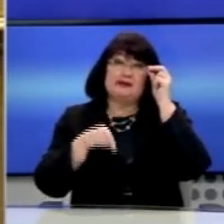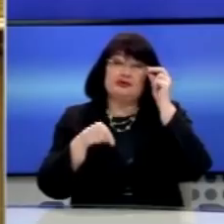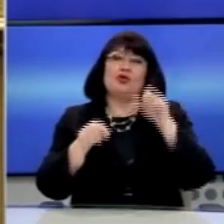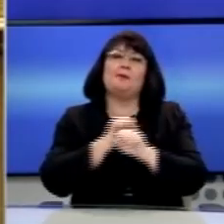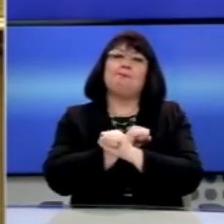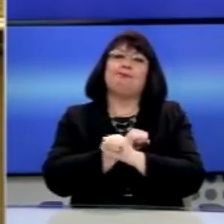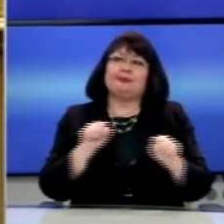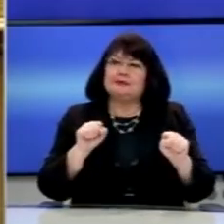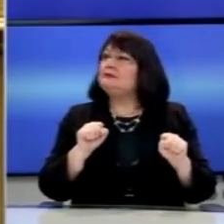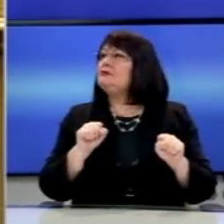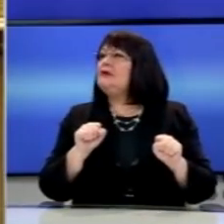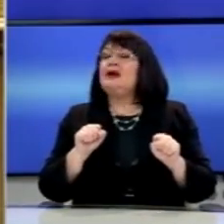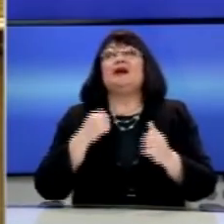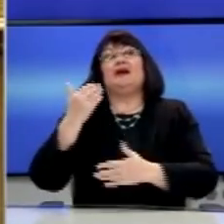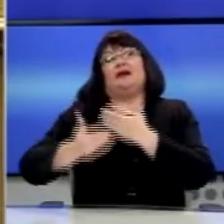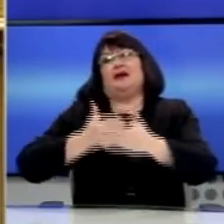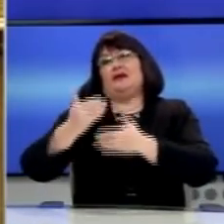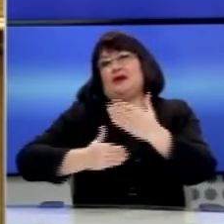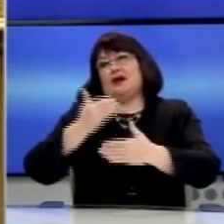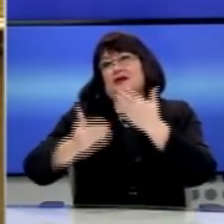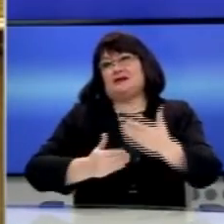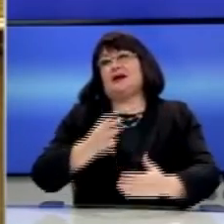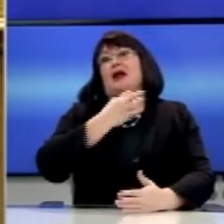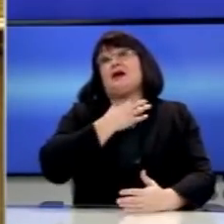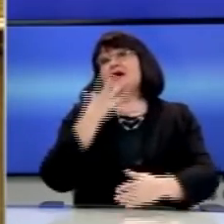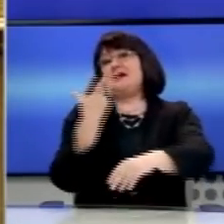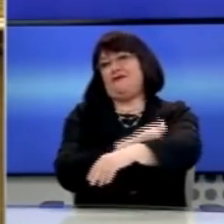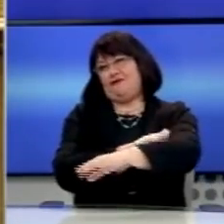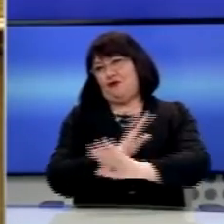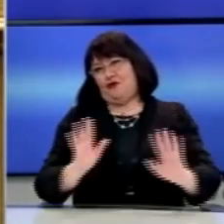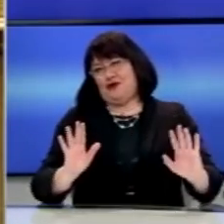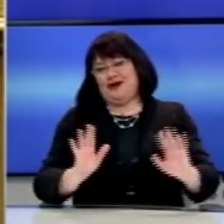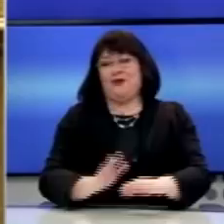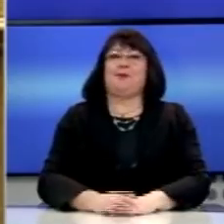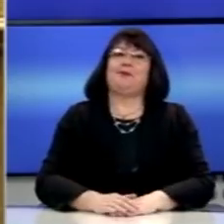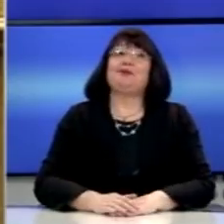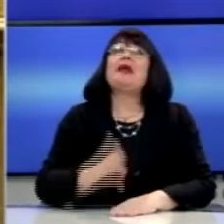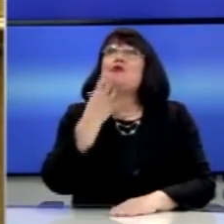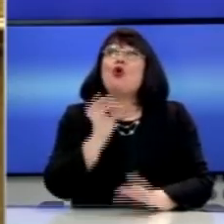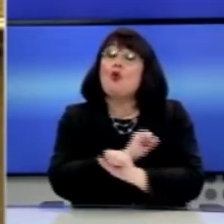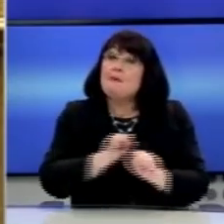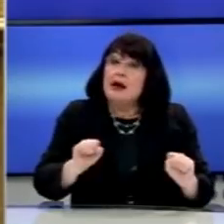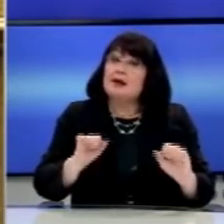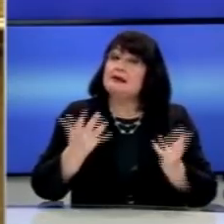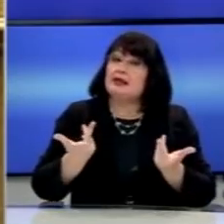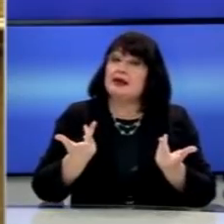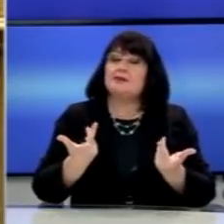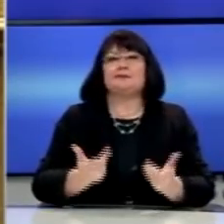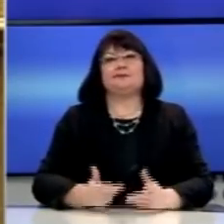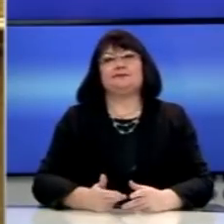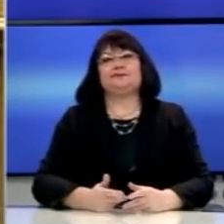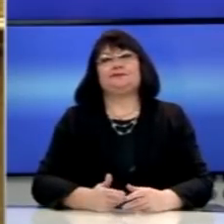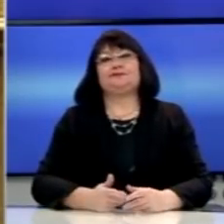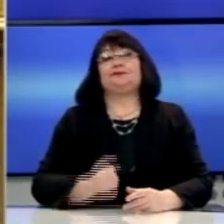υπονομεύει και την ίδια τη διαδικασία του αναγκαίου εμβολιασμού. Και γιατί την υπονομεύει? Γιατί πολύ απλά